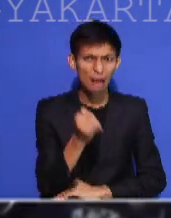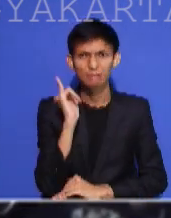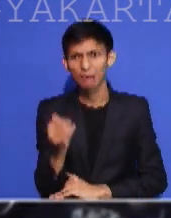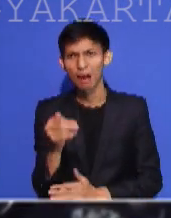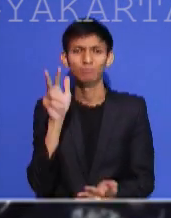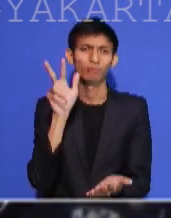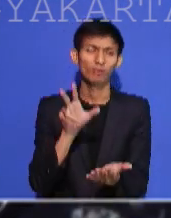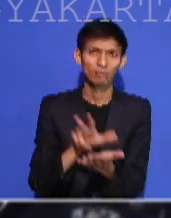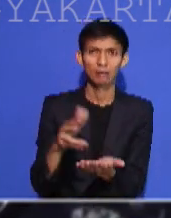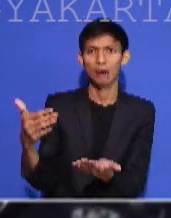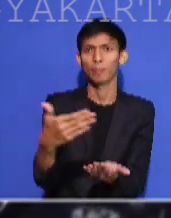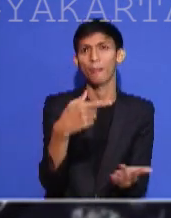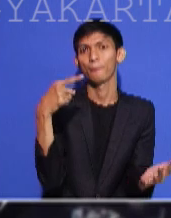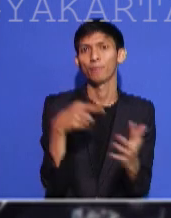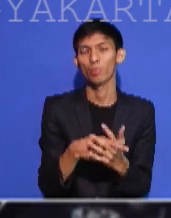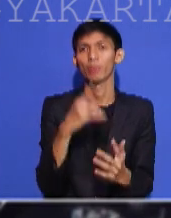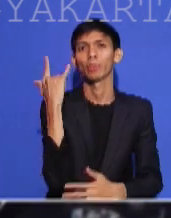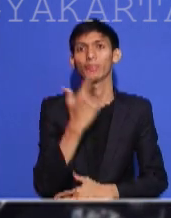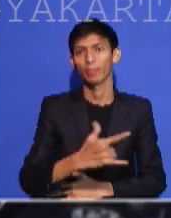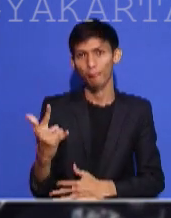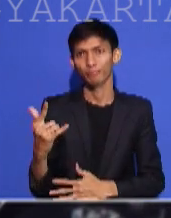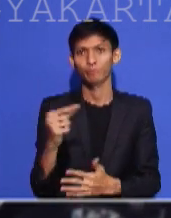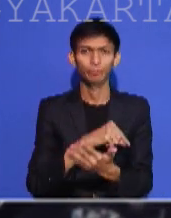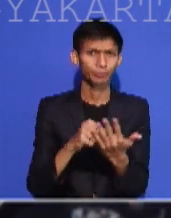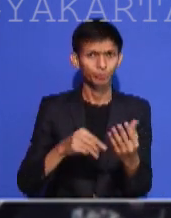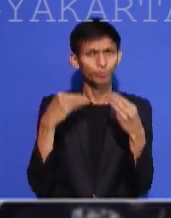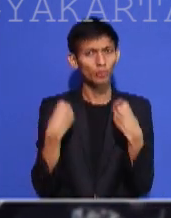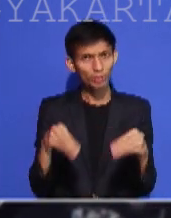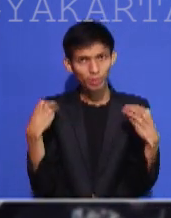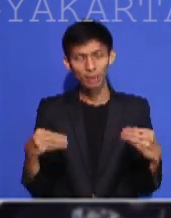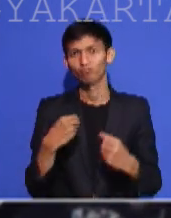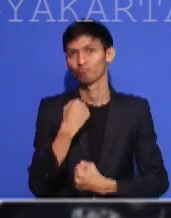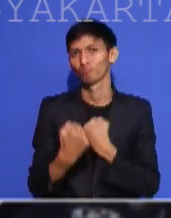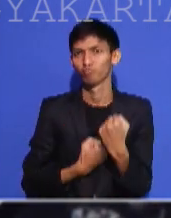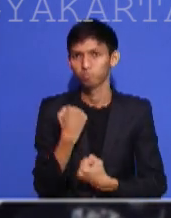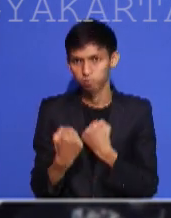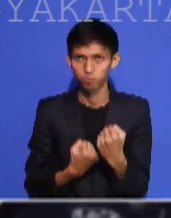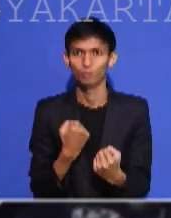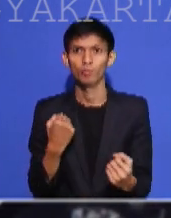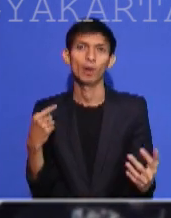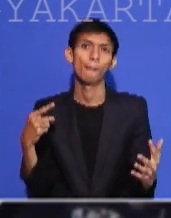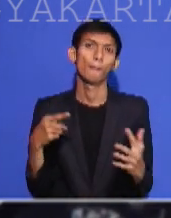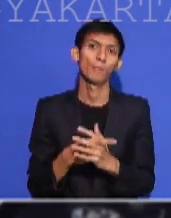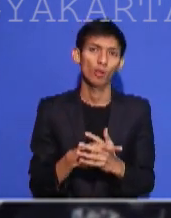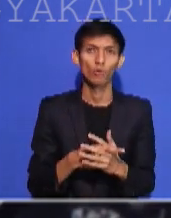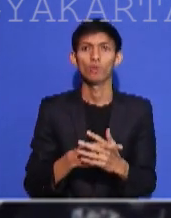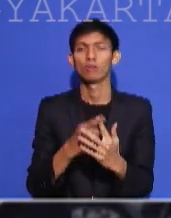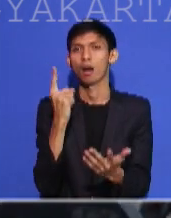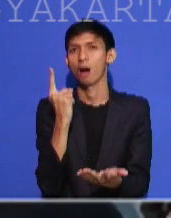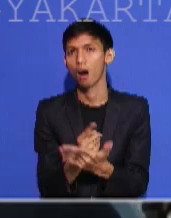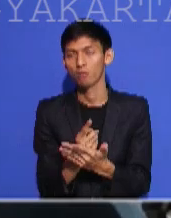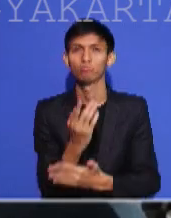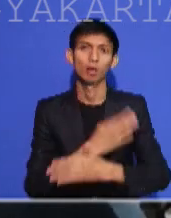pemilihan tetap Sigap juga mencatat masih buruknya kualitas penyelenggaraan pemilu yang kerap kali mengabaikan hak-hak kaum di